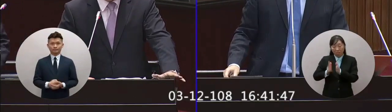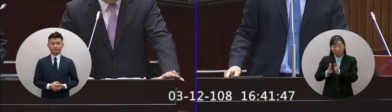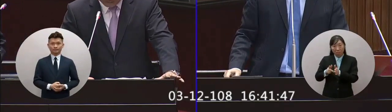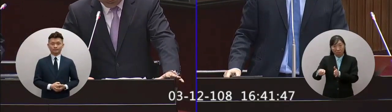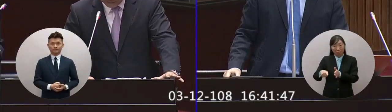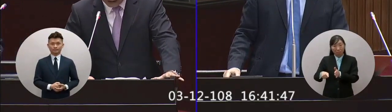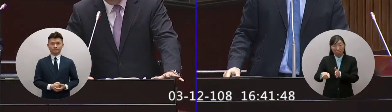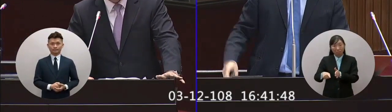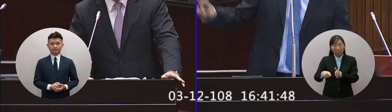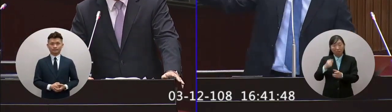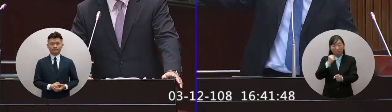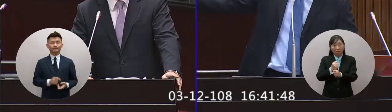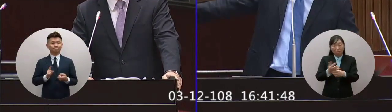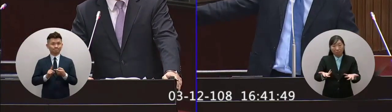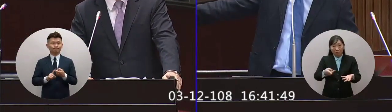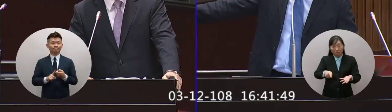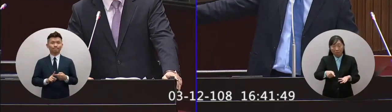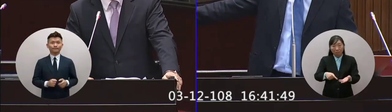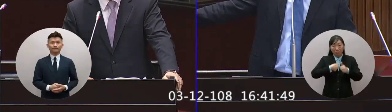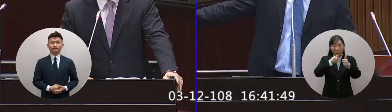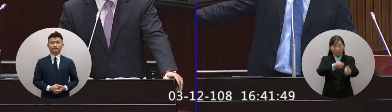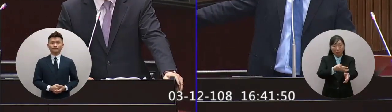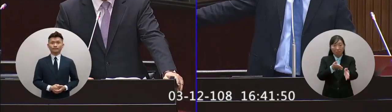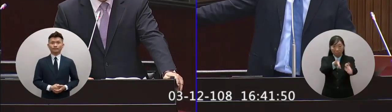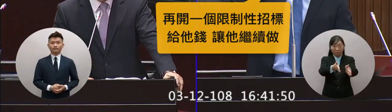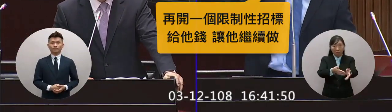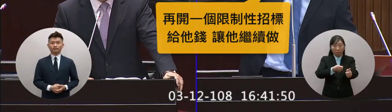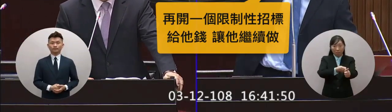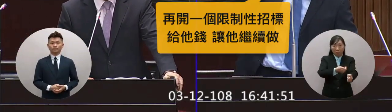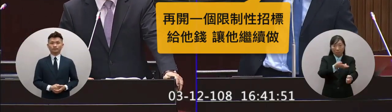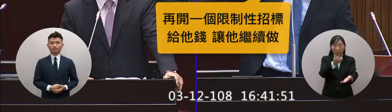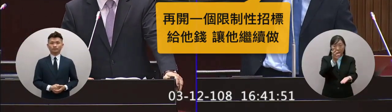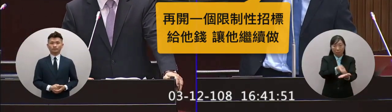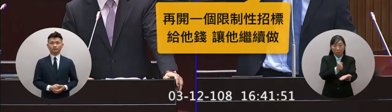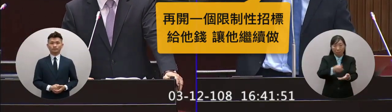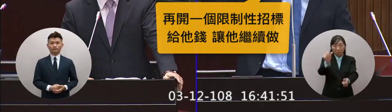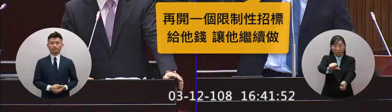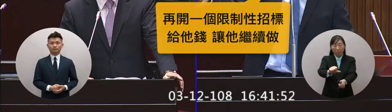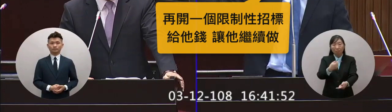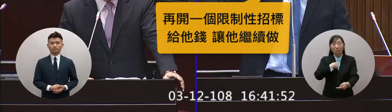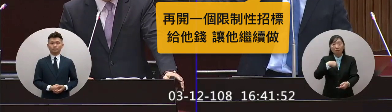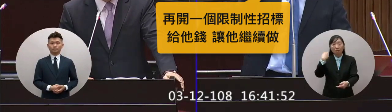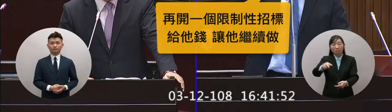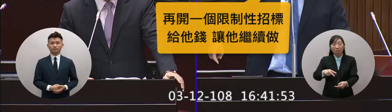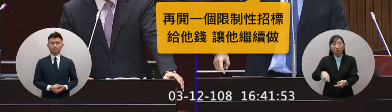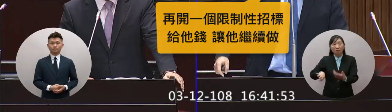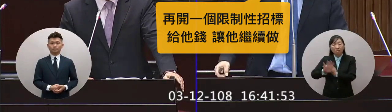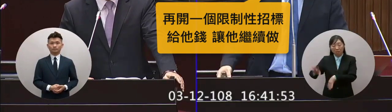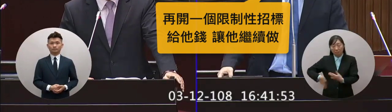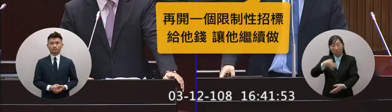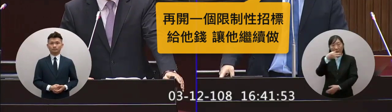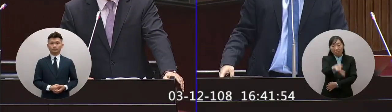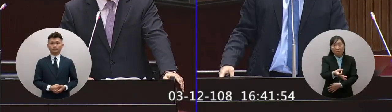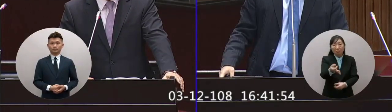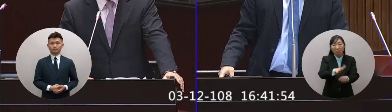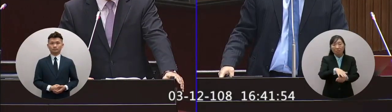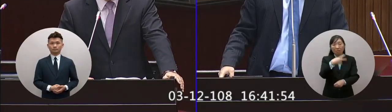处理的方式哦， 对， 是没有去追究厂商的责任，再开一个限制性招标给他钱，让他继续